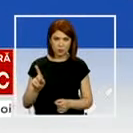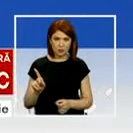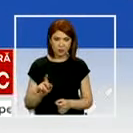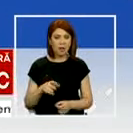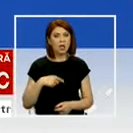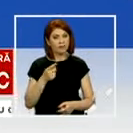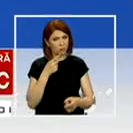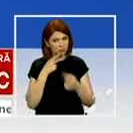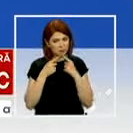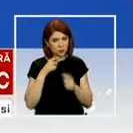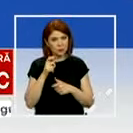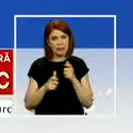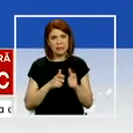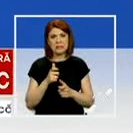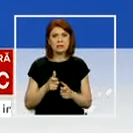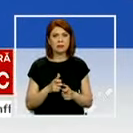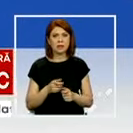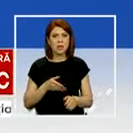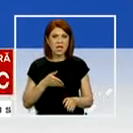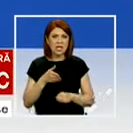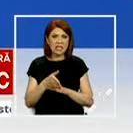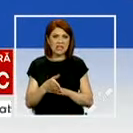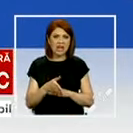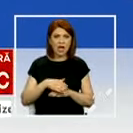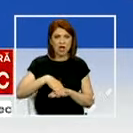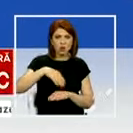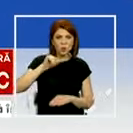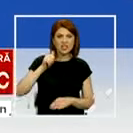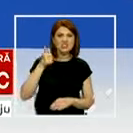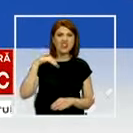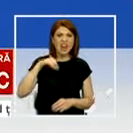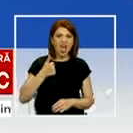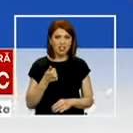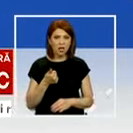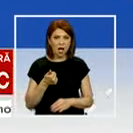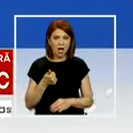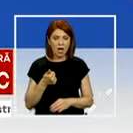Vom discuta despre accederea Finlandei și Suediei la NATO